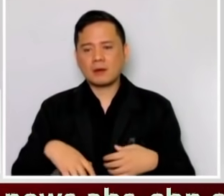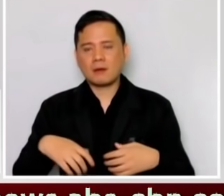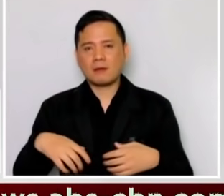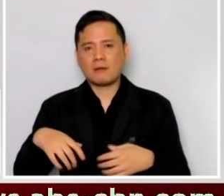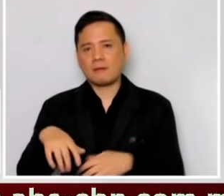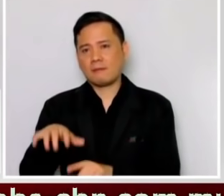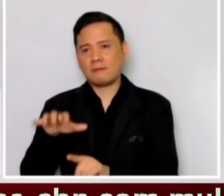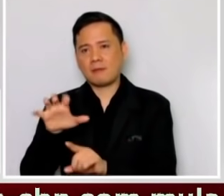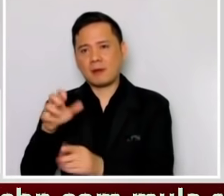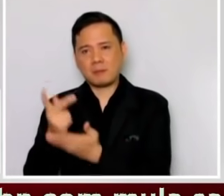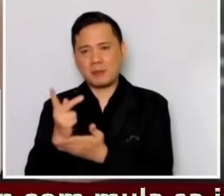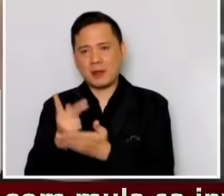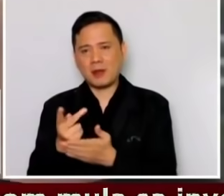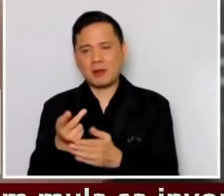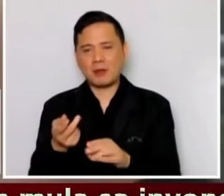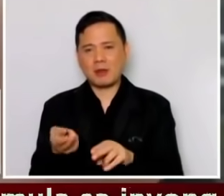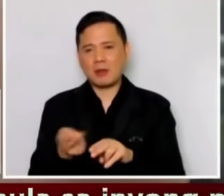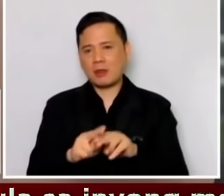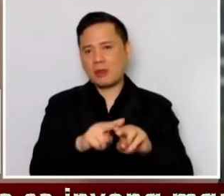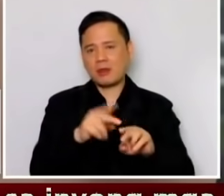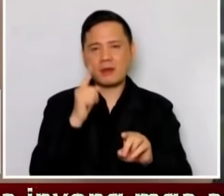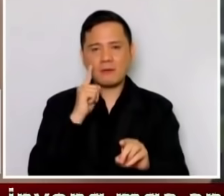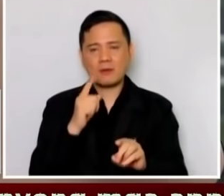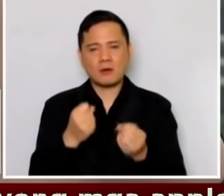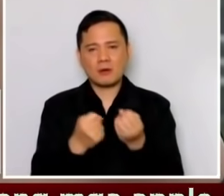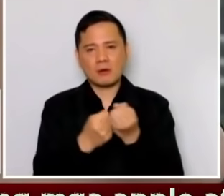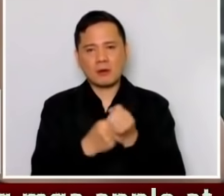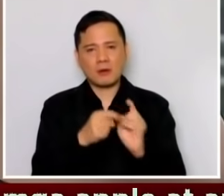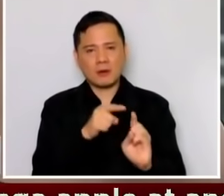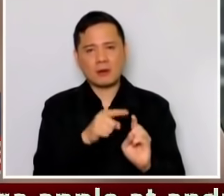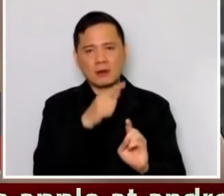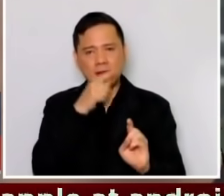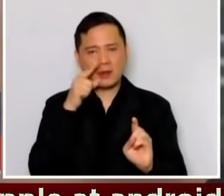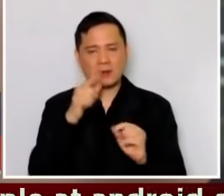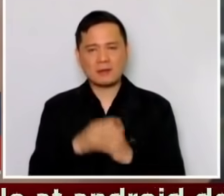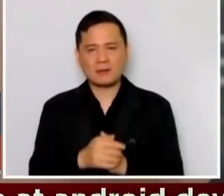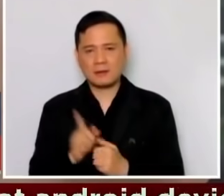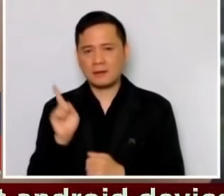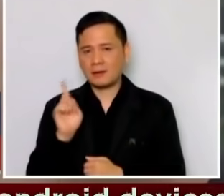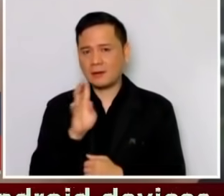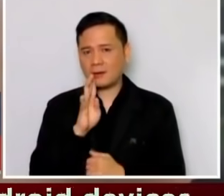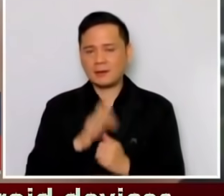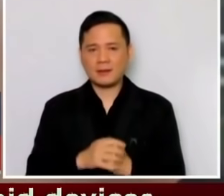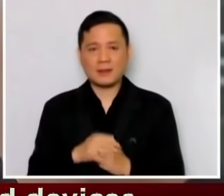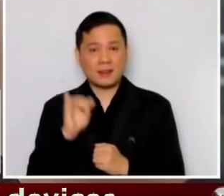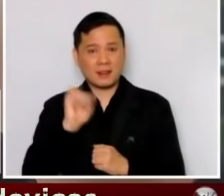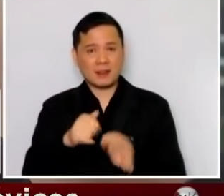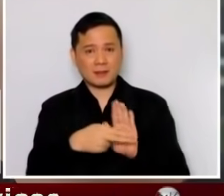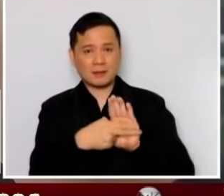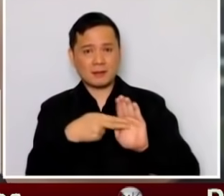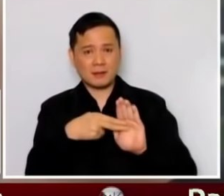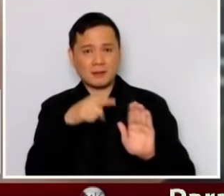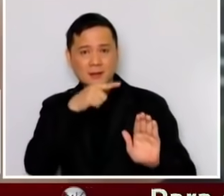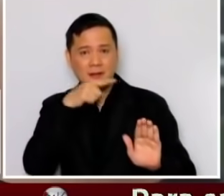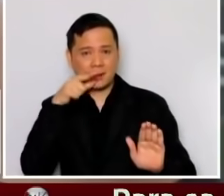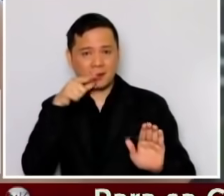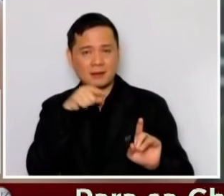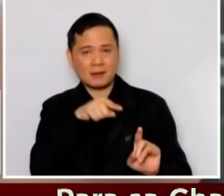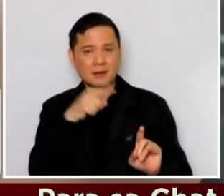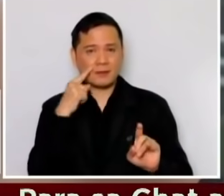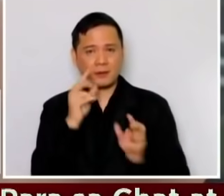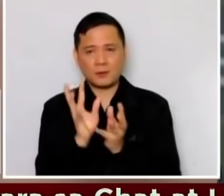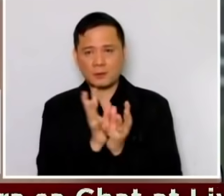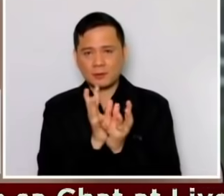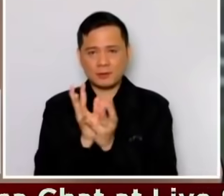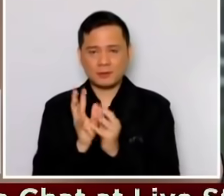gagawing palugaw sa Baguio. That's the Lenny brand. So that's how we want to bring the Lenny brand to local communities, lalo na dito